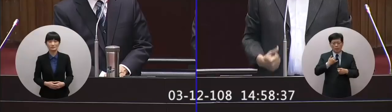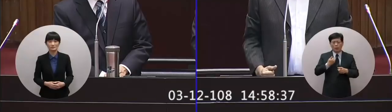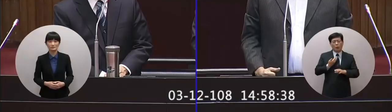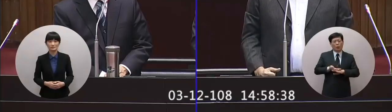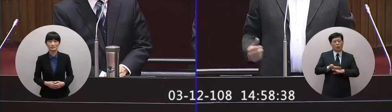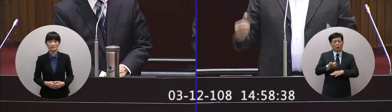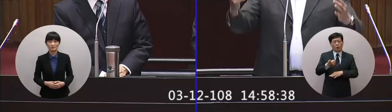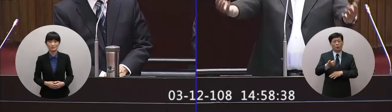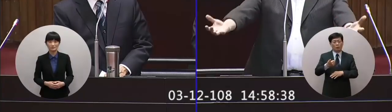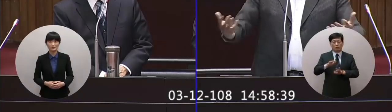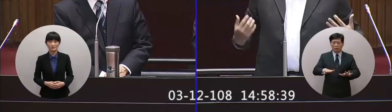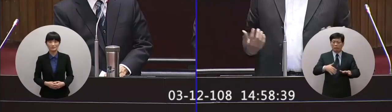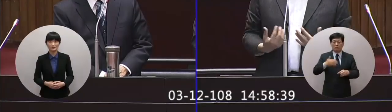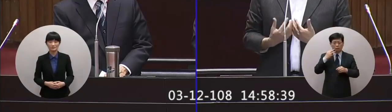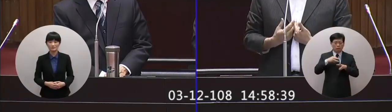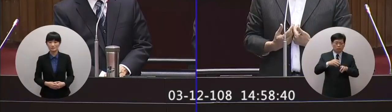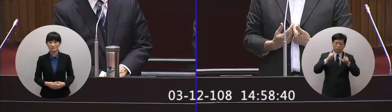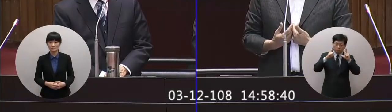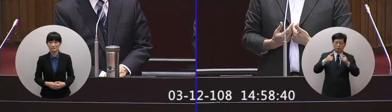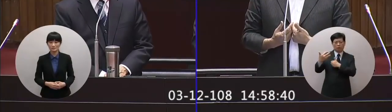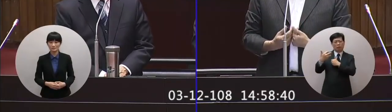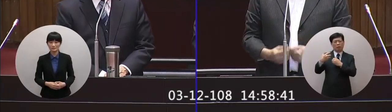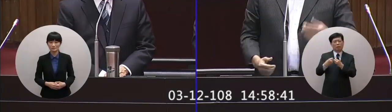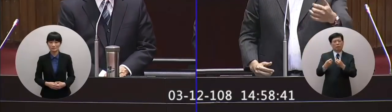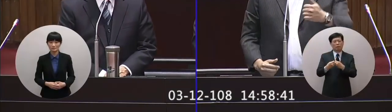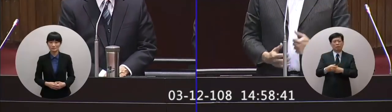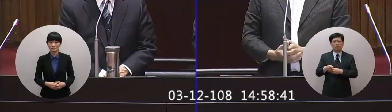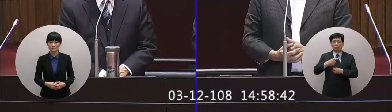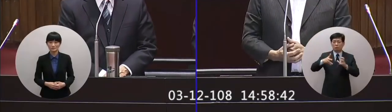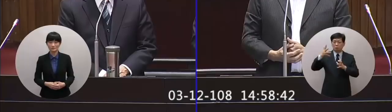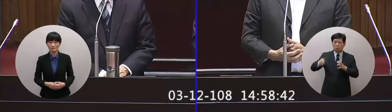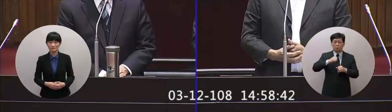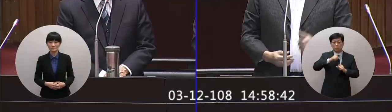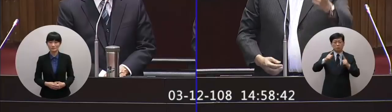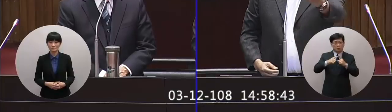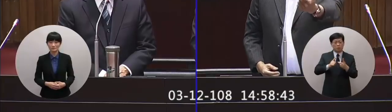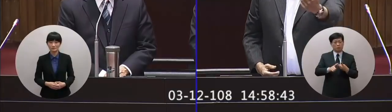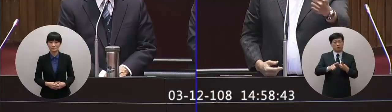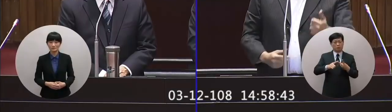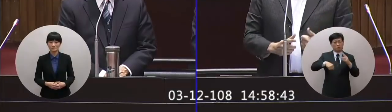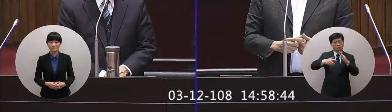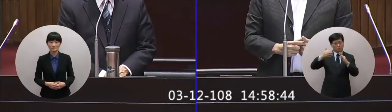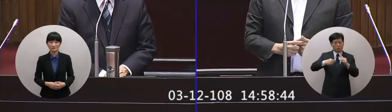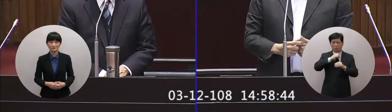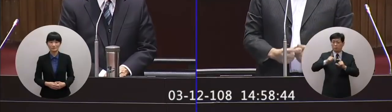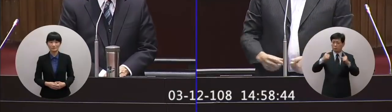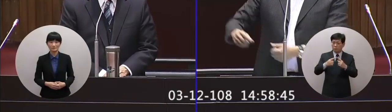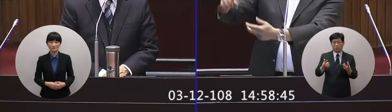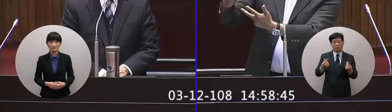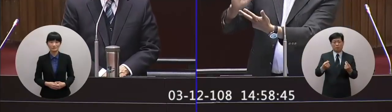一颗定心丸，无阮即马干那处理，大家先在甲阮问，问啥？总统屏东人，行政院长也屏东